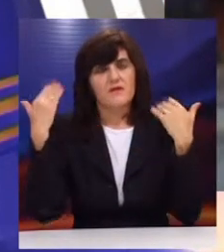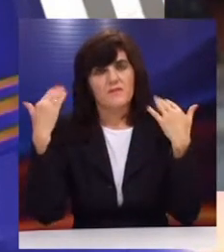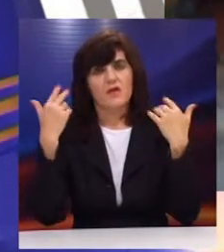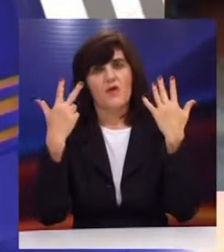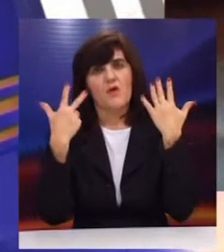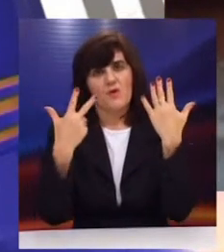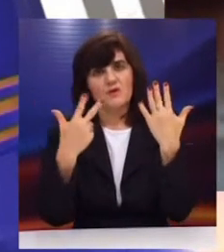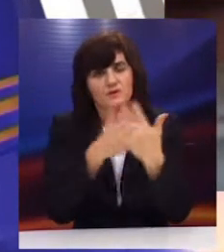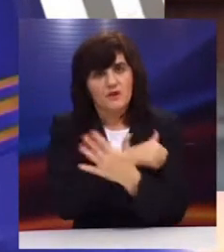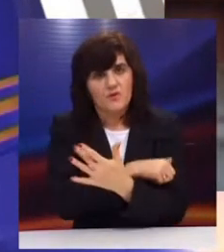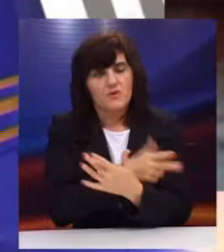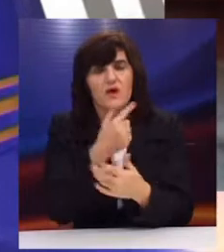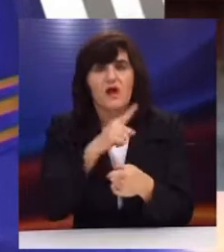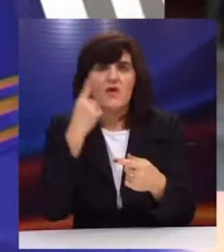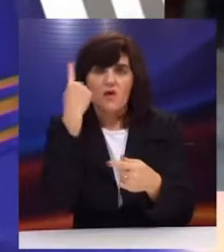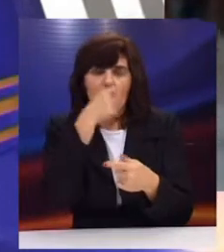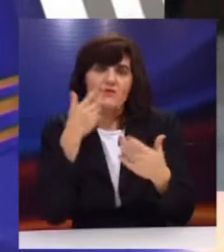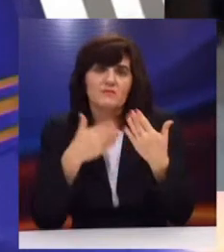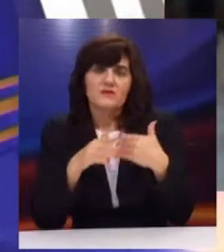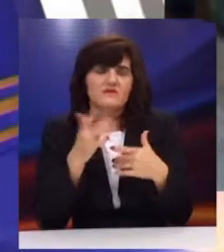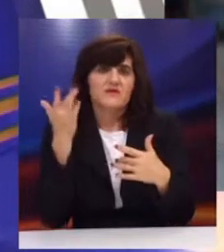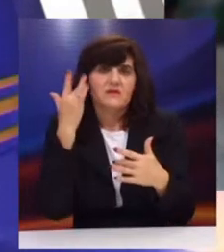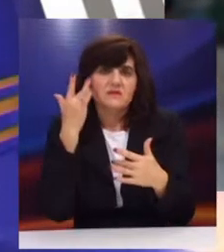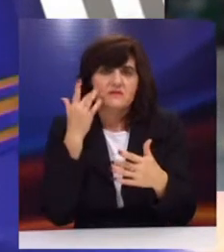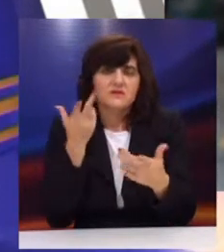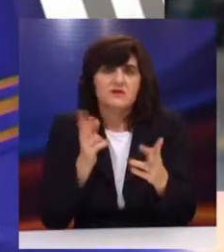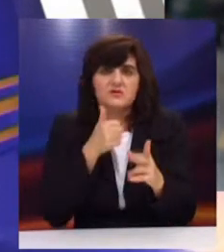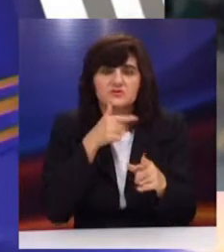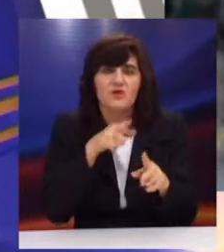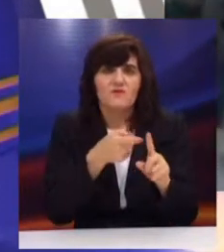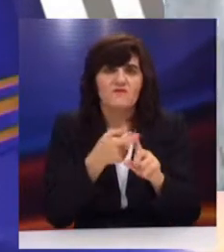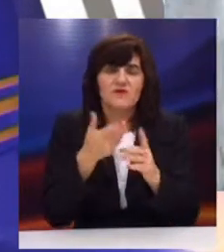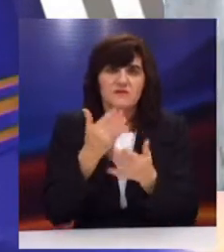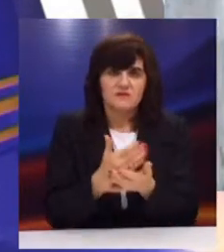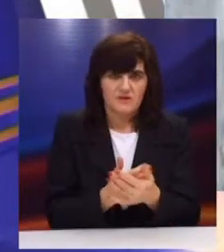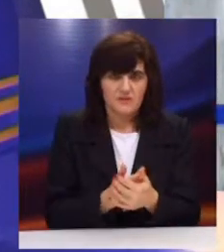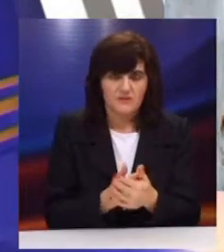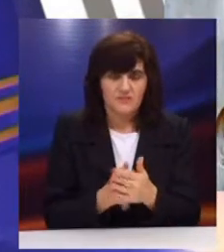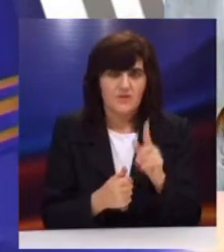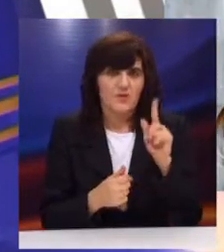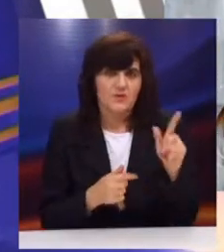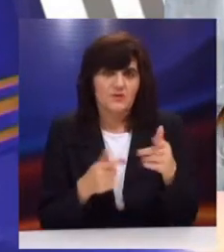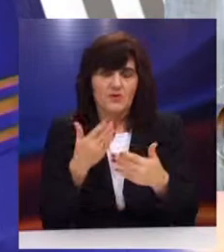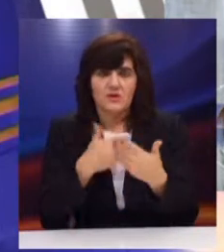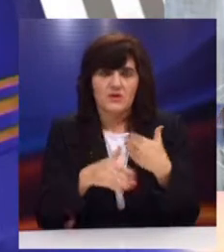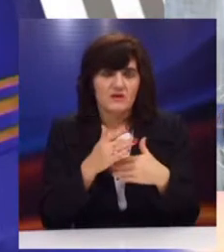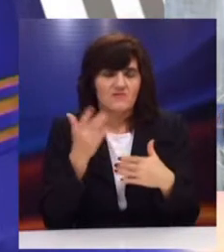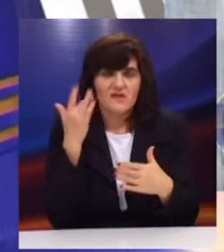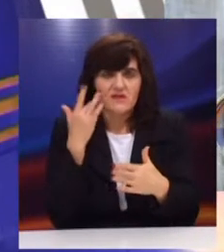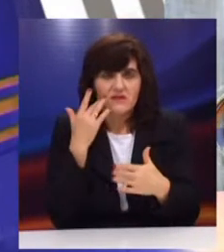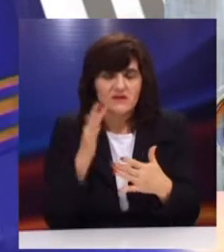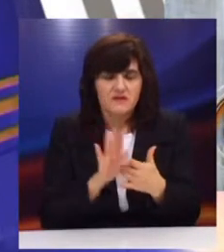godina, osobe sa invaliditetom nisu dovoljno upoznate sa njim i ne znaju da ga koriste. Oni naprosto ne znaju da ako